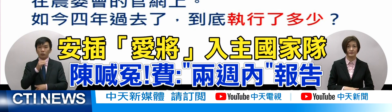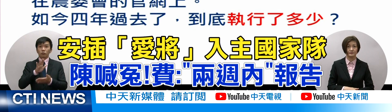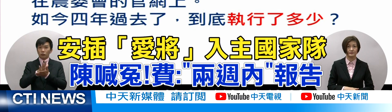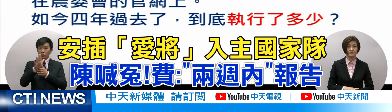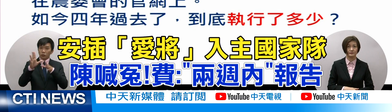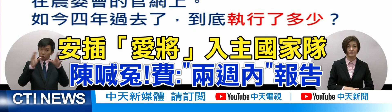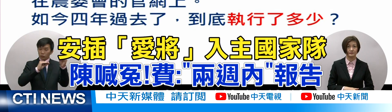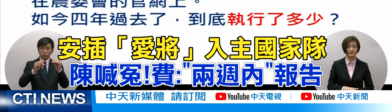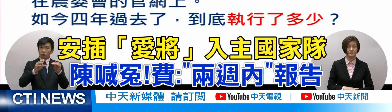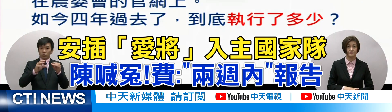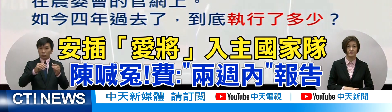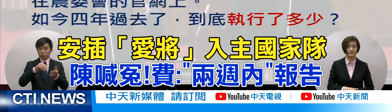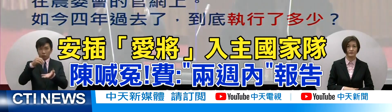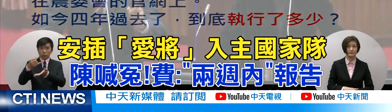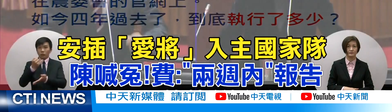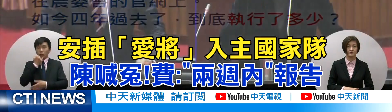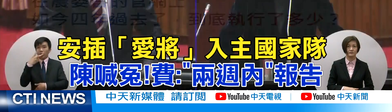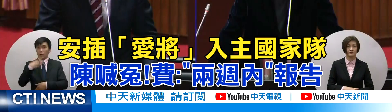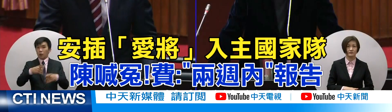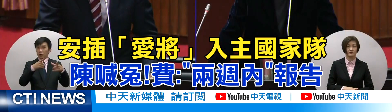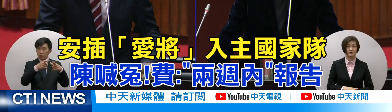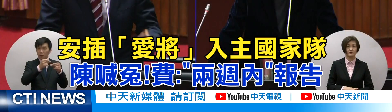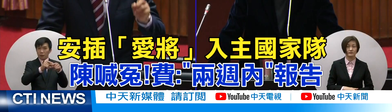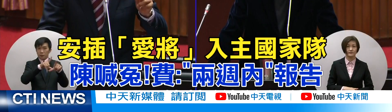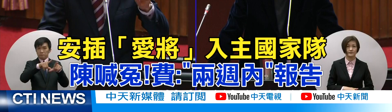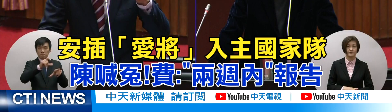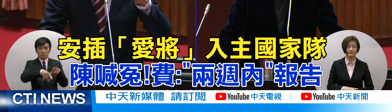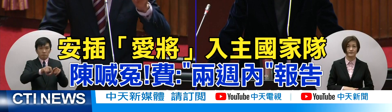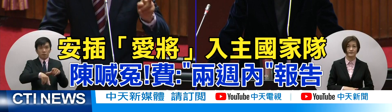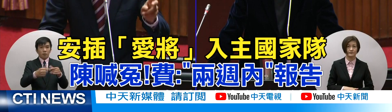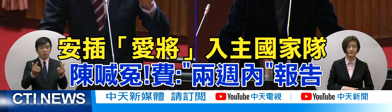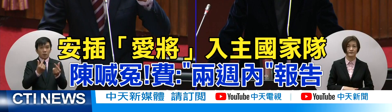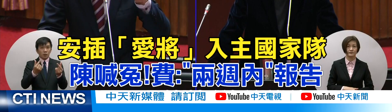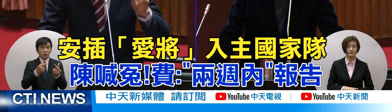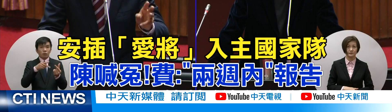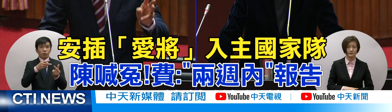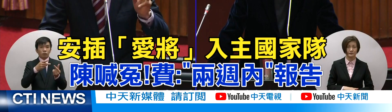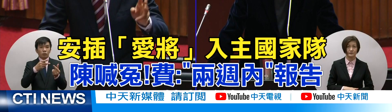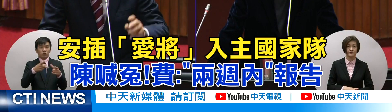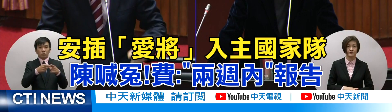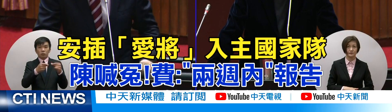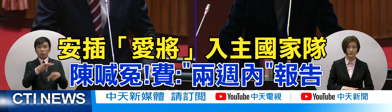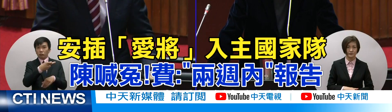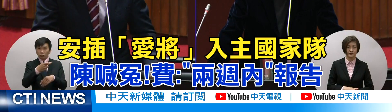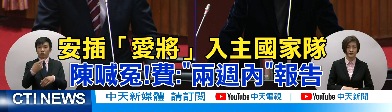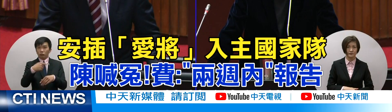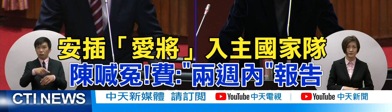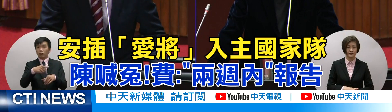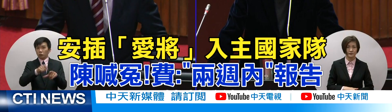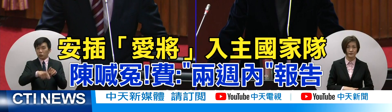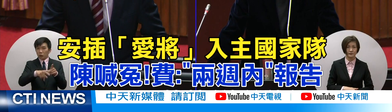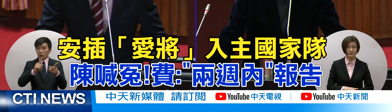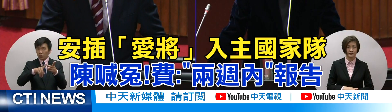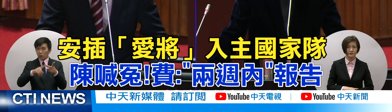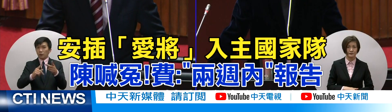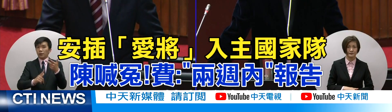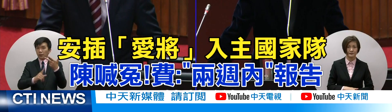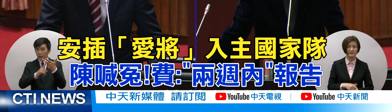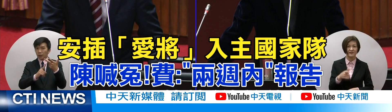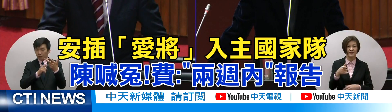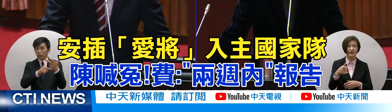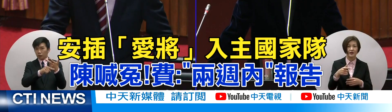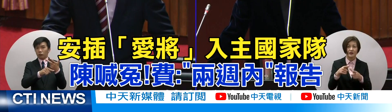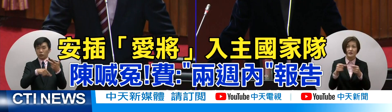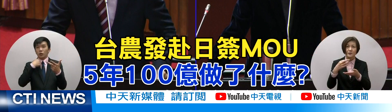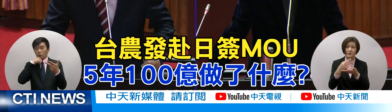料，甚至日本所有的大厂。包括贩卖包 ismatic， 甚至包括他的 seven 都跟台湾共同 卖了